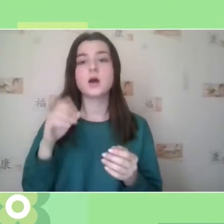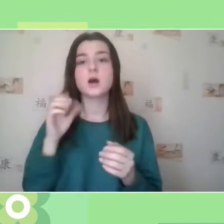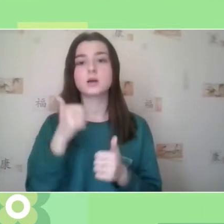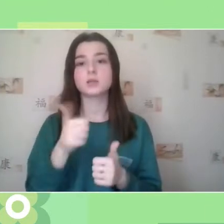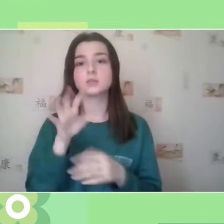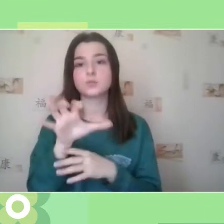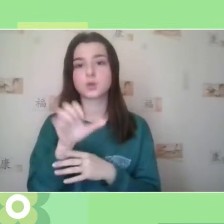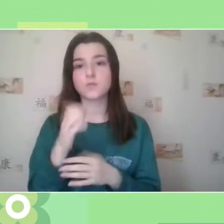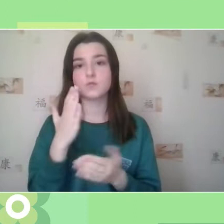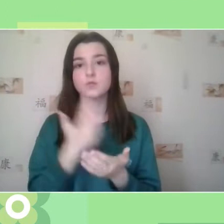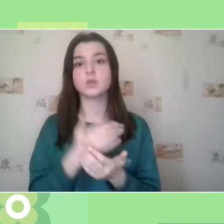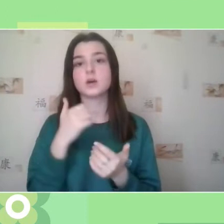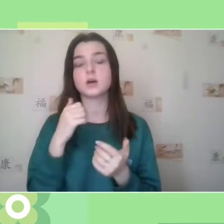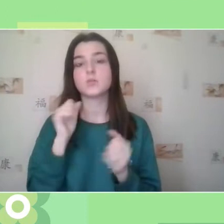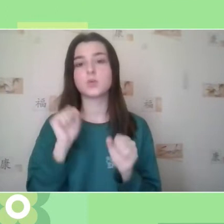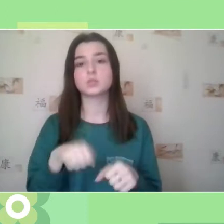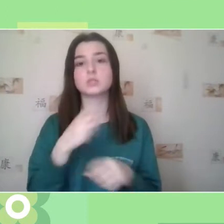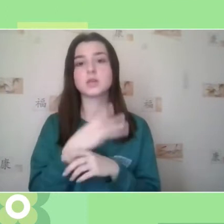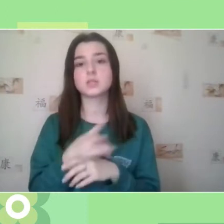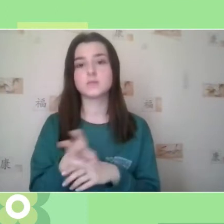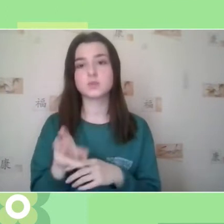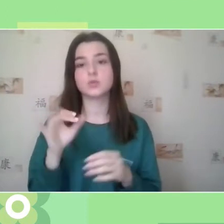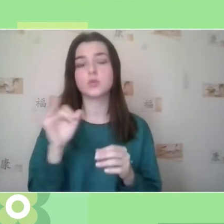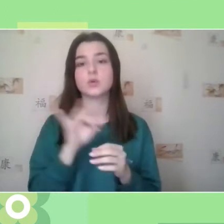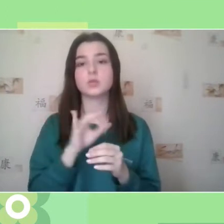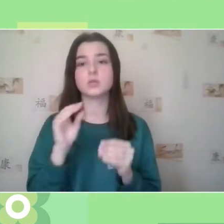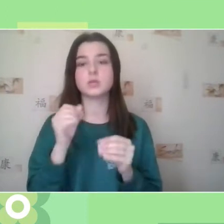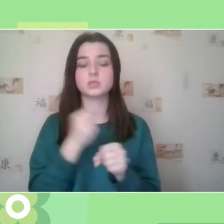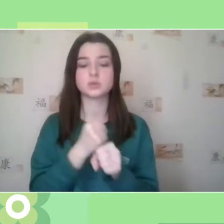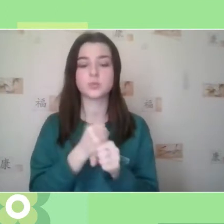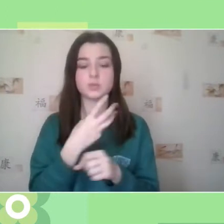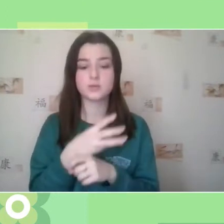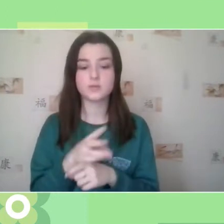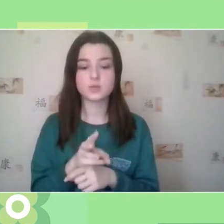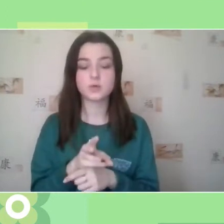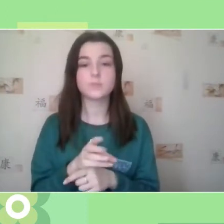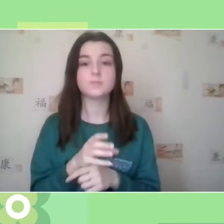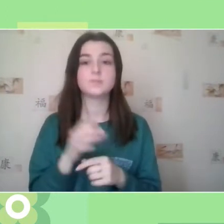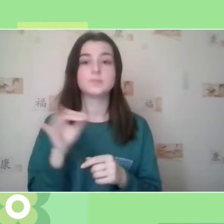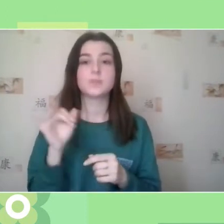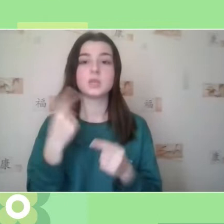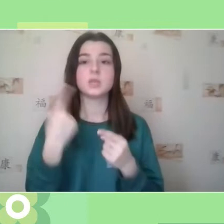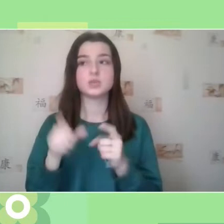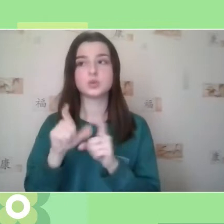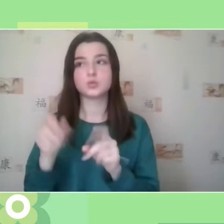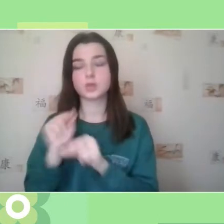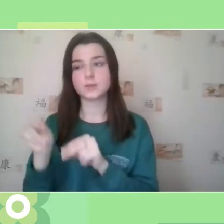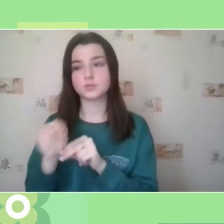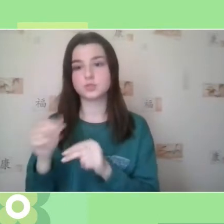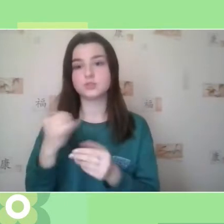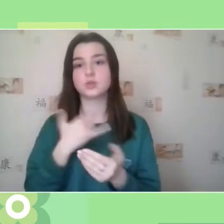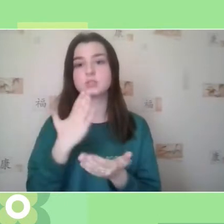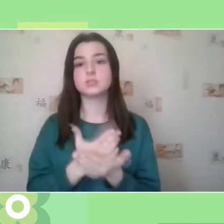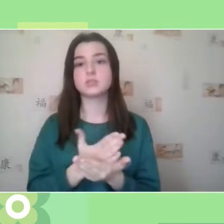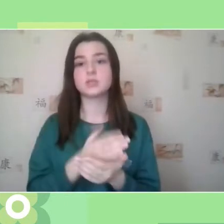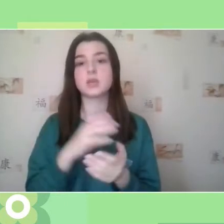є людина, яка може зняти відео і змонтувати на телефон, а ще інших людей навчити це робити, до речі, якщо вам потрібно. У нас є